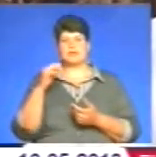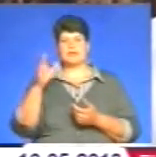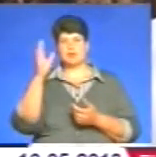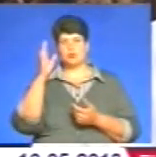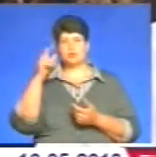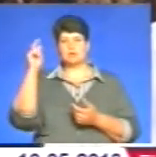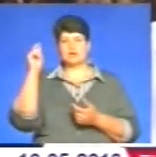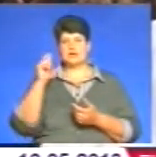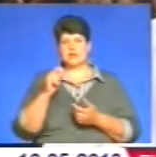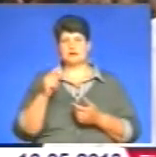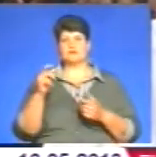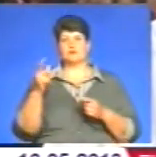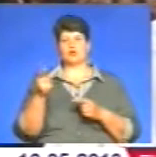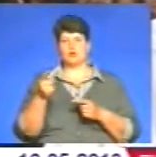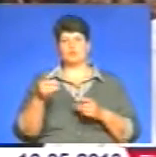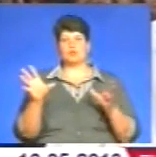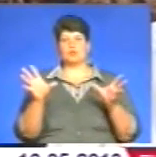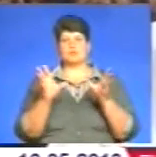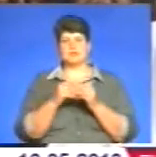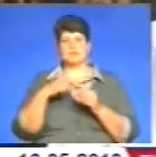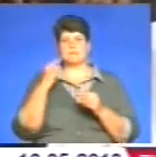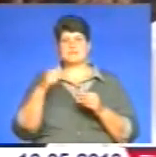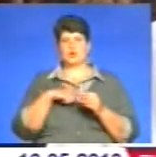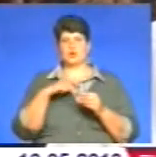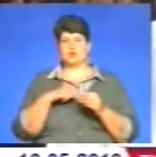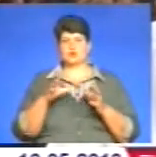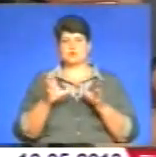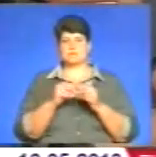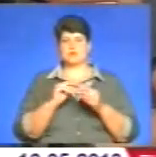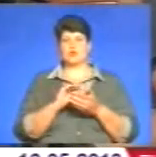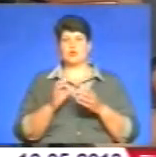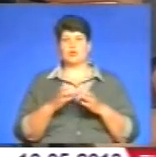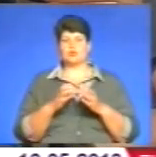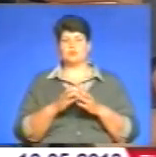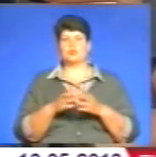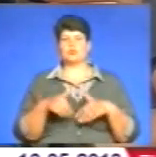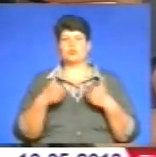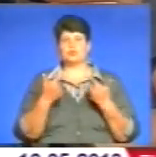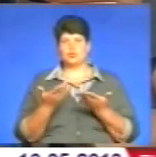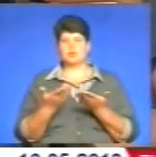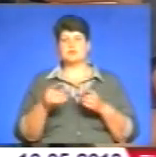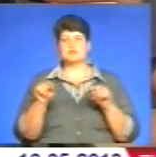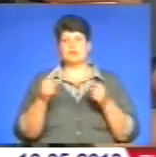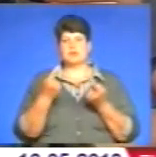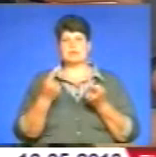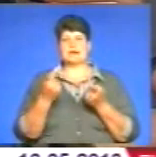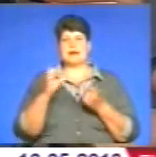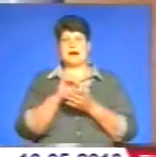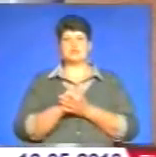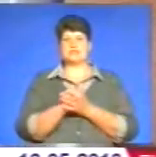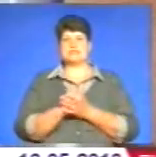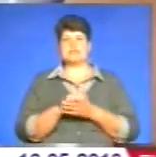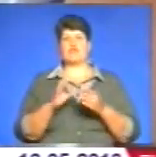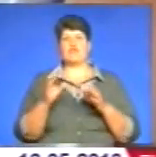приїхав із пропозиції об'єднати психологічну спільноту для цього пропонує створити асоціацію факультеті психології України